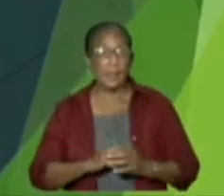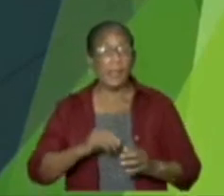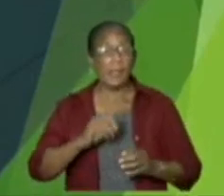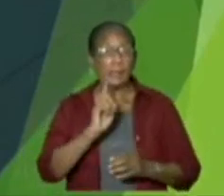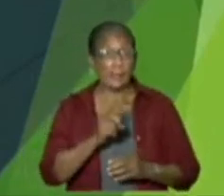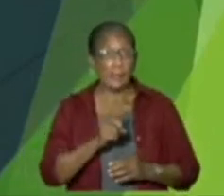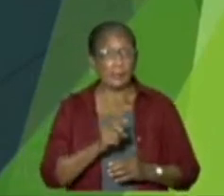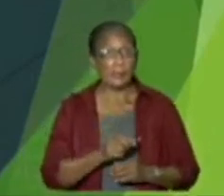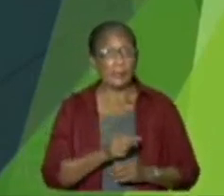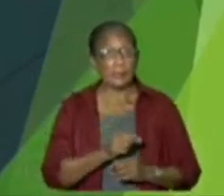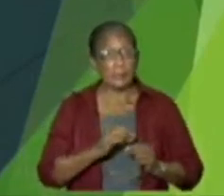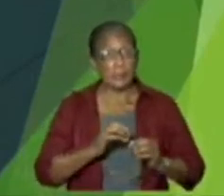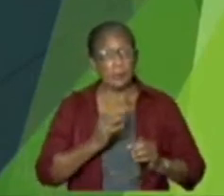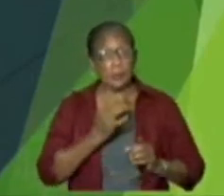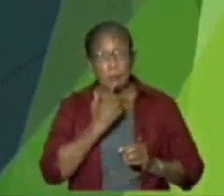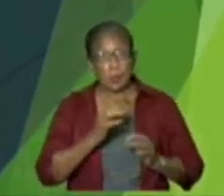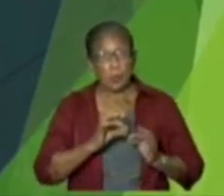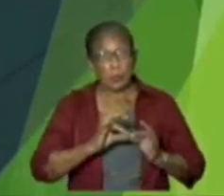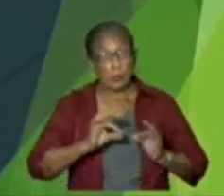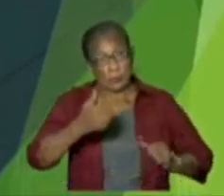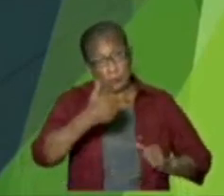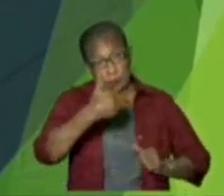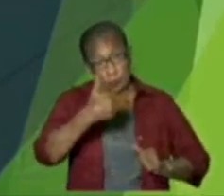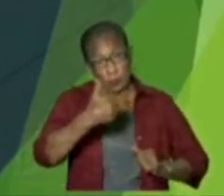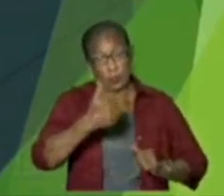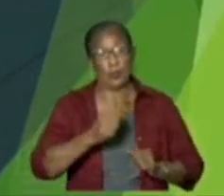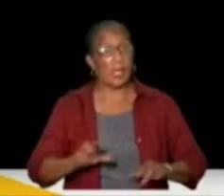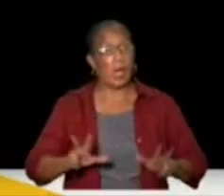is dus eigenlijk de rode draad voor het goede nieuws.